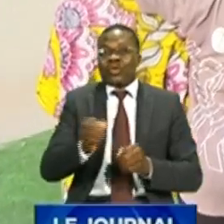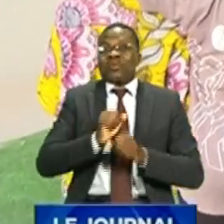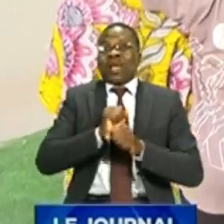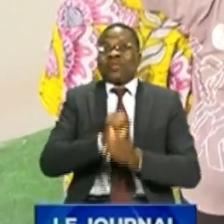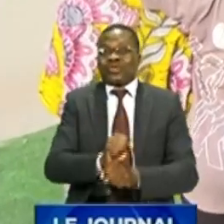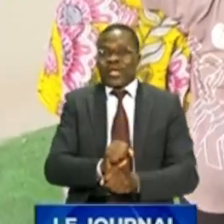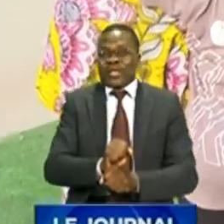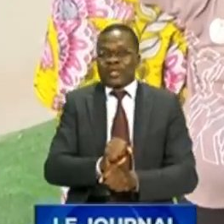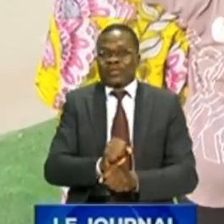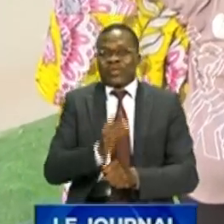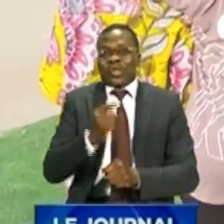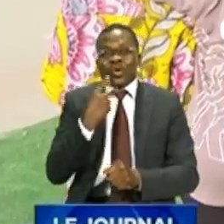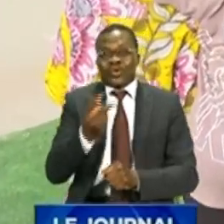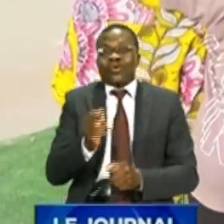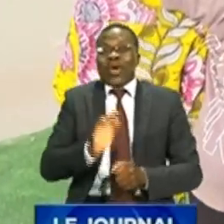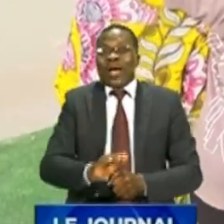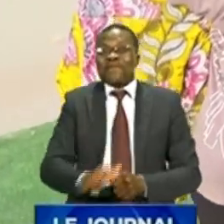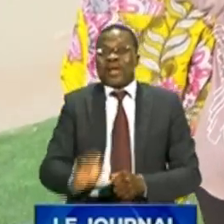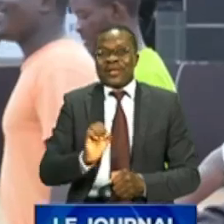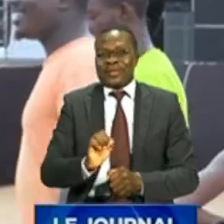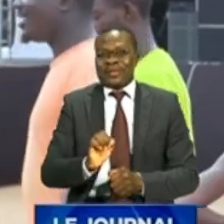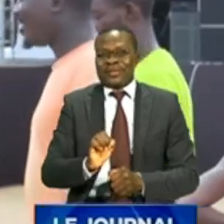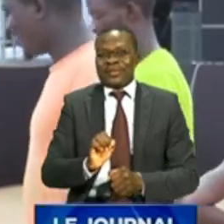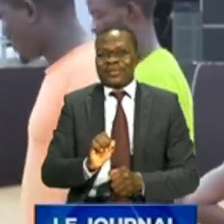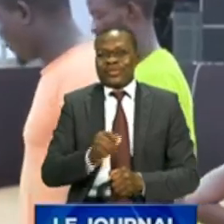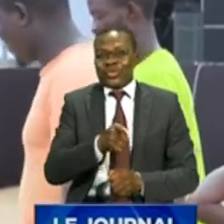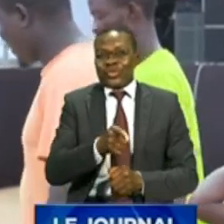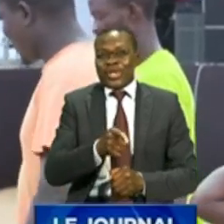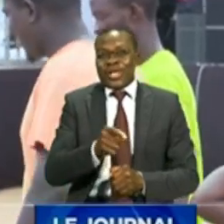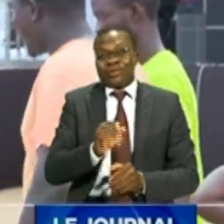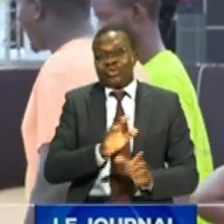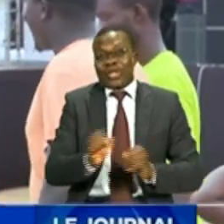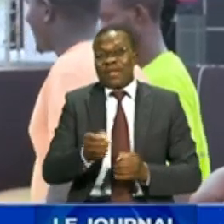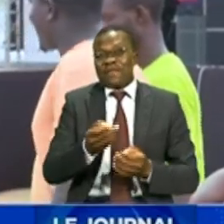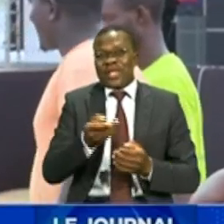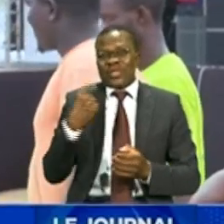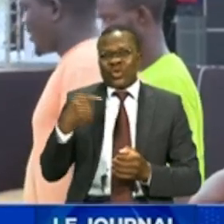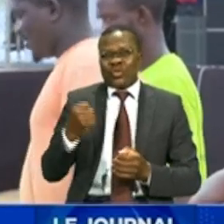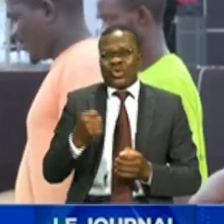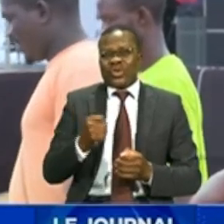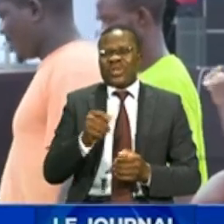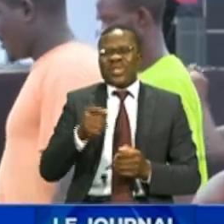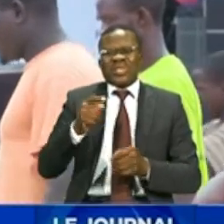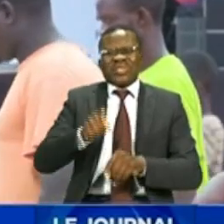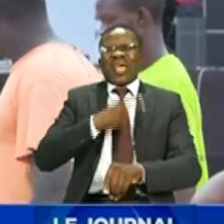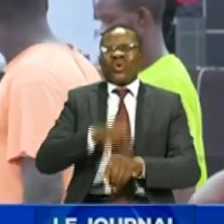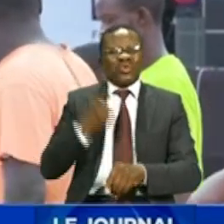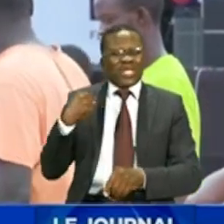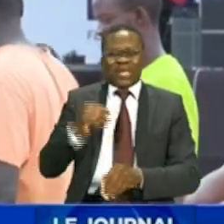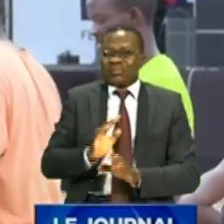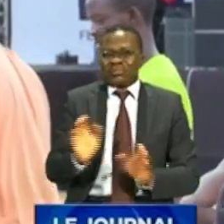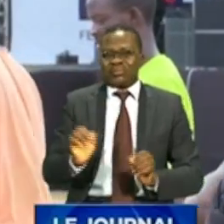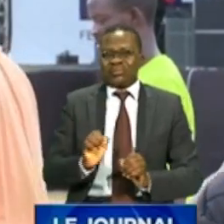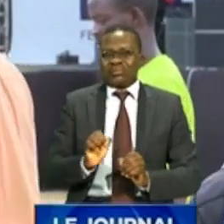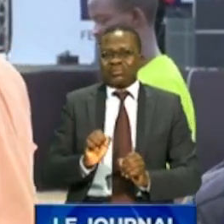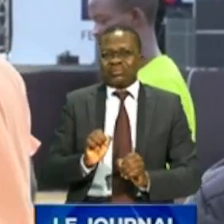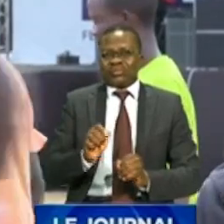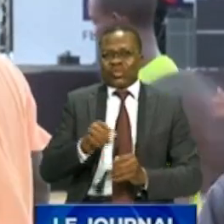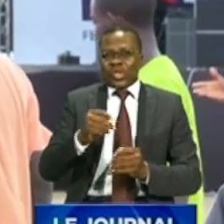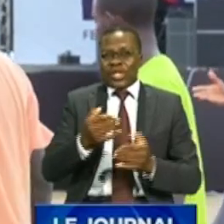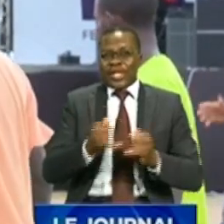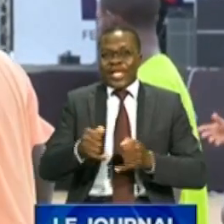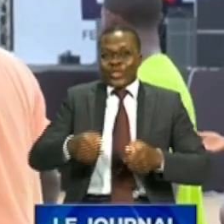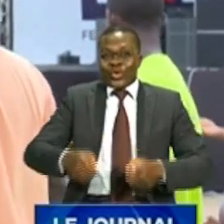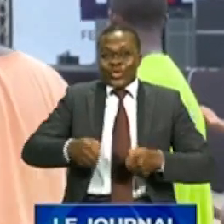Vitiel et on se revoit enfant. Le chou, par exemple, je l'ai fait depuis, j'ai fait il y a très longtemps. Les jeux de